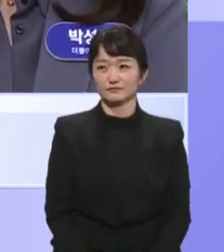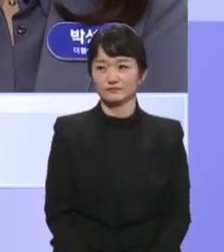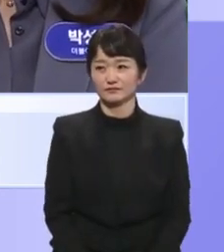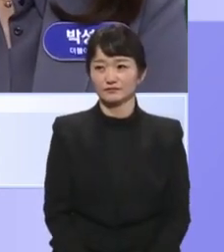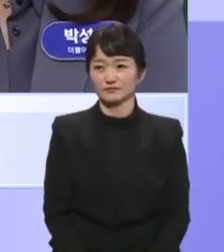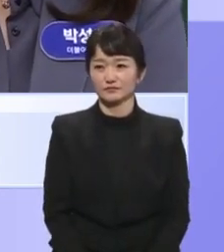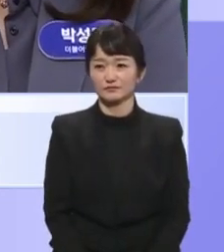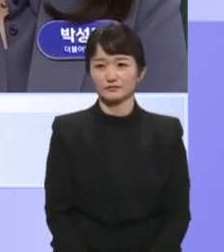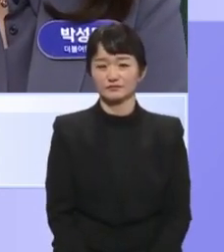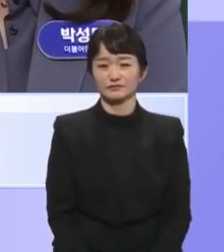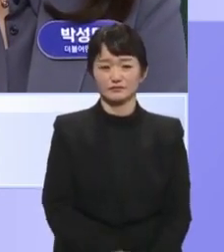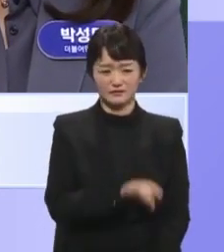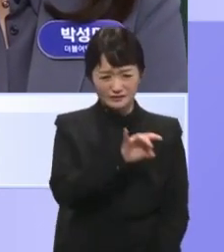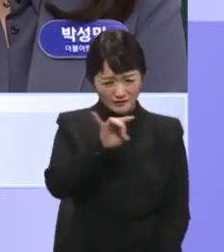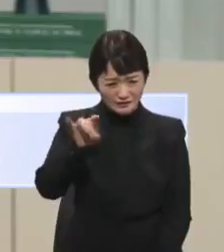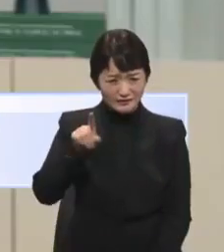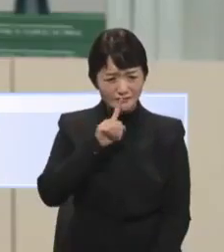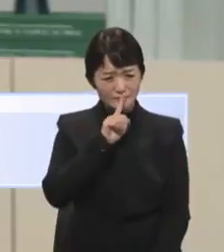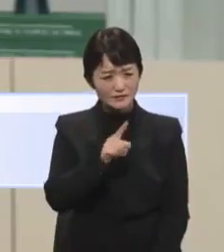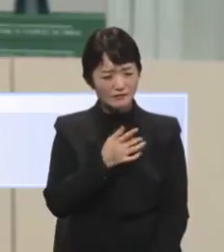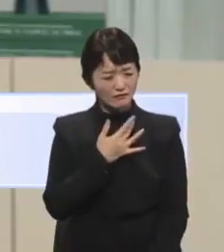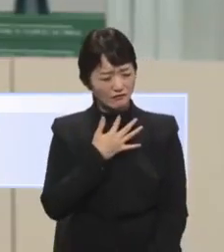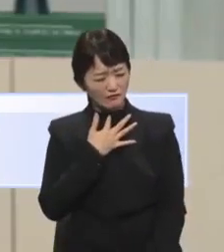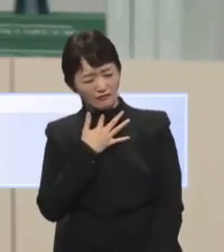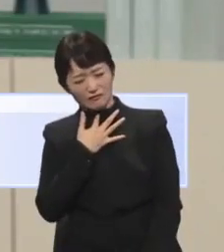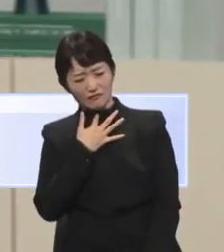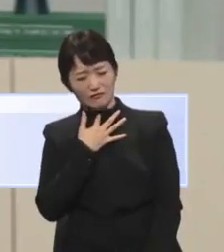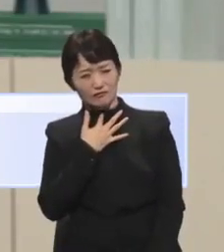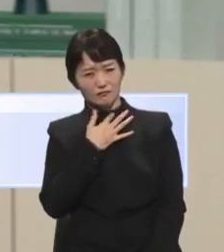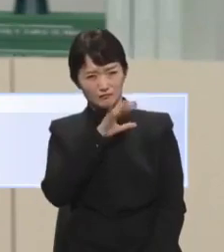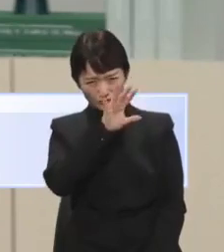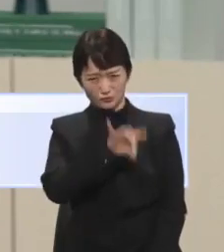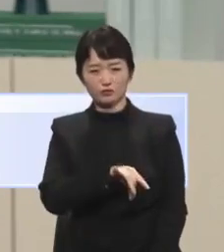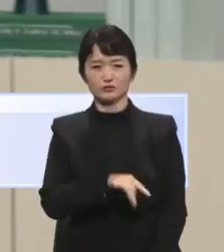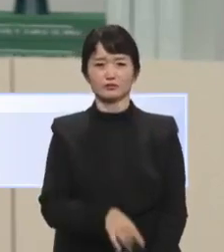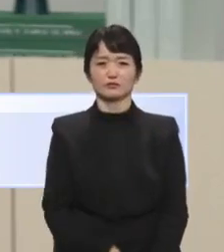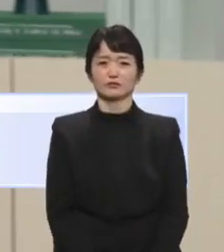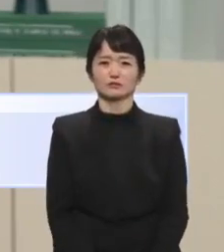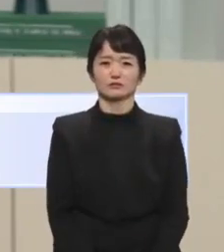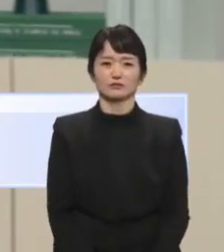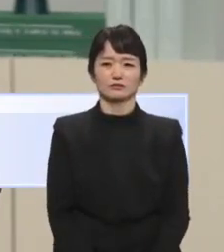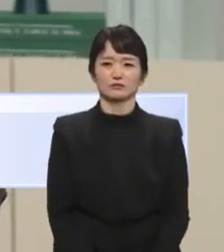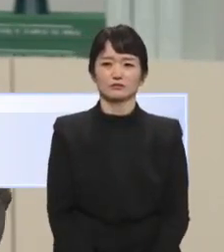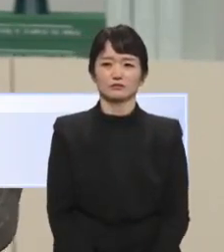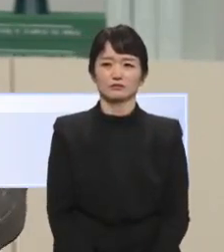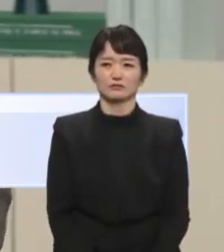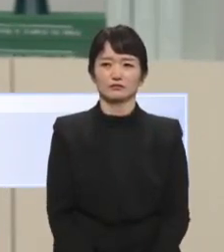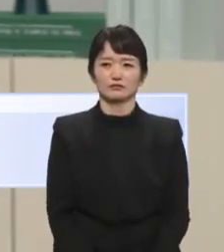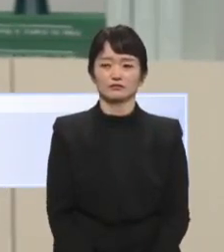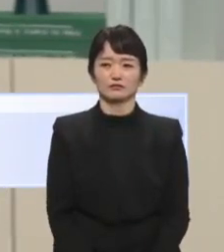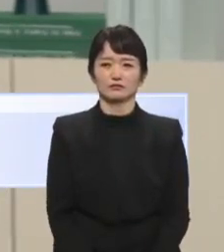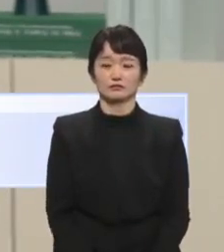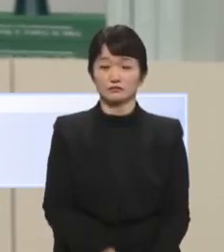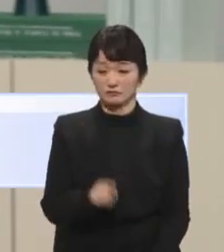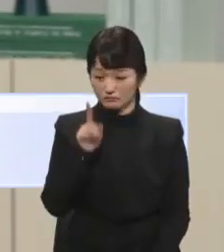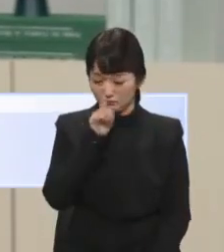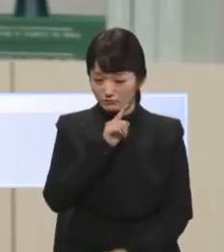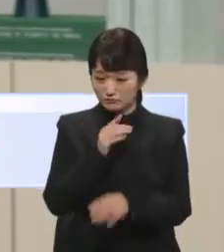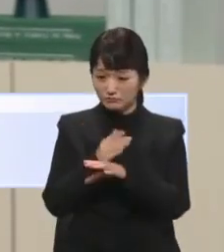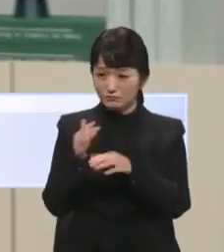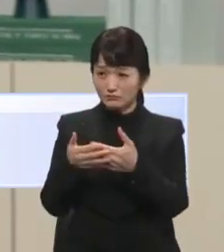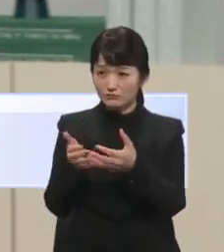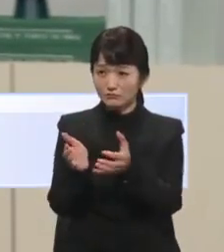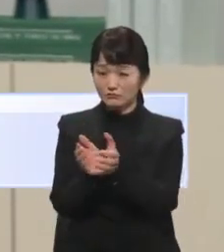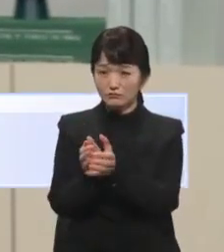하시죠 한 마디 한 마디가 극혐이라는 말이 올릴 정도로 그 아니 그 빌런인게 이제 본인 스스로가